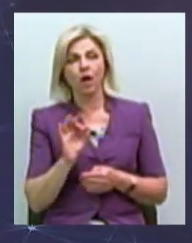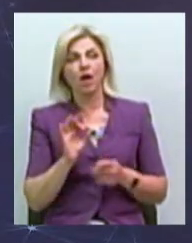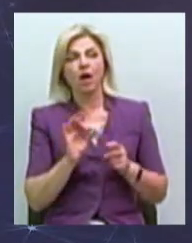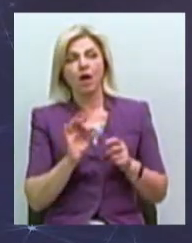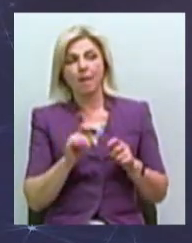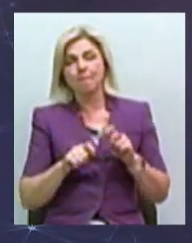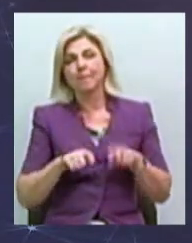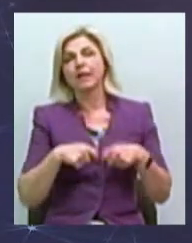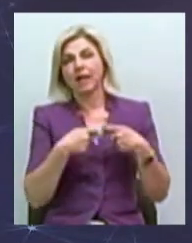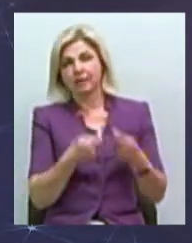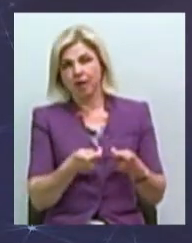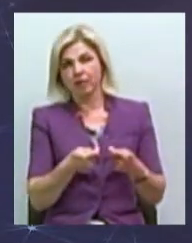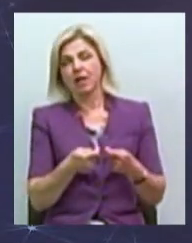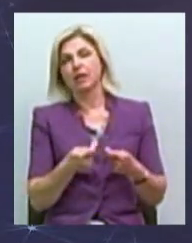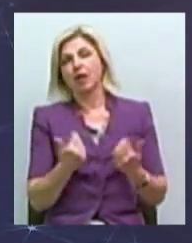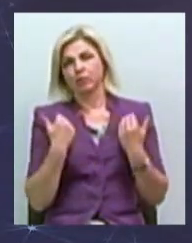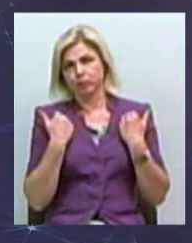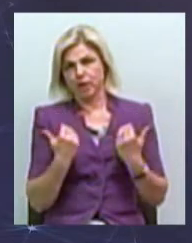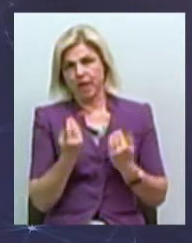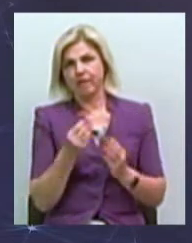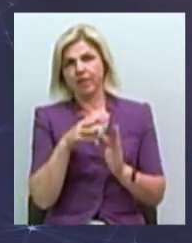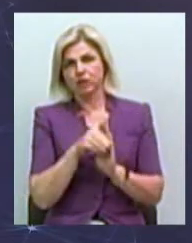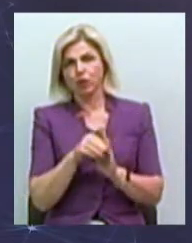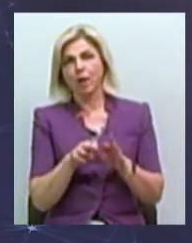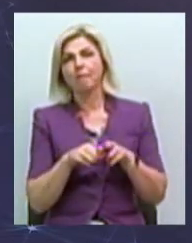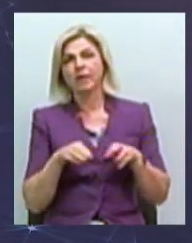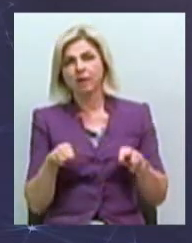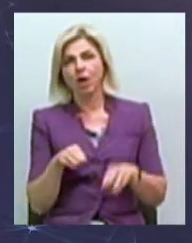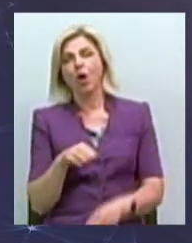в концесію потужному приватному інвестору міністр інфраструктури